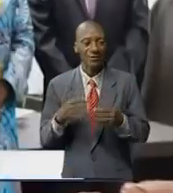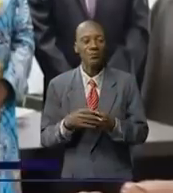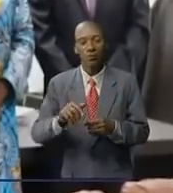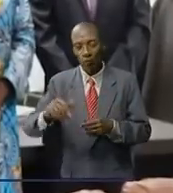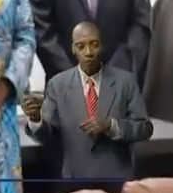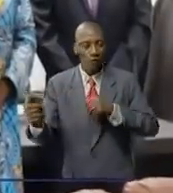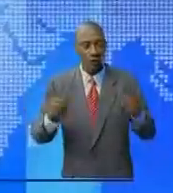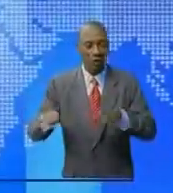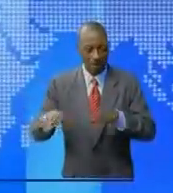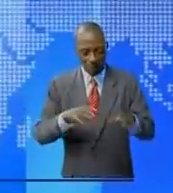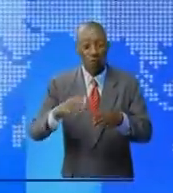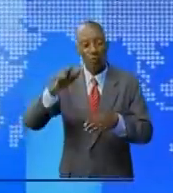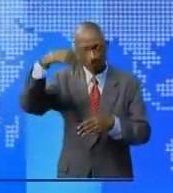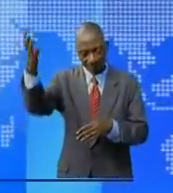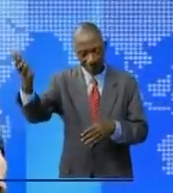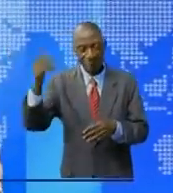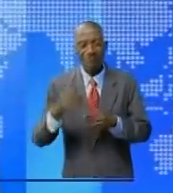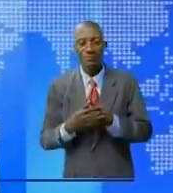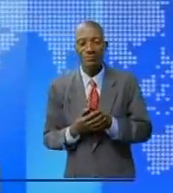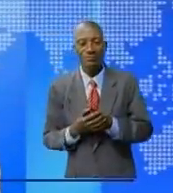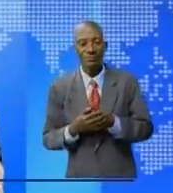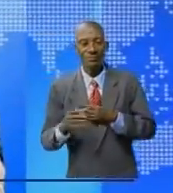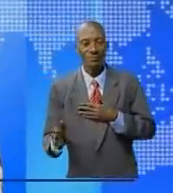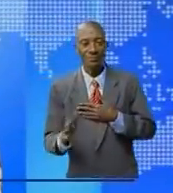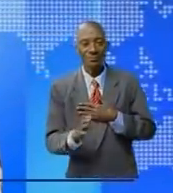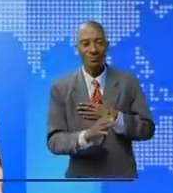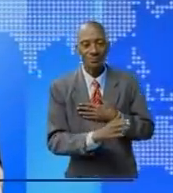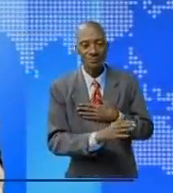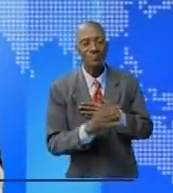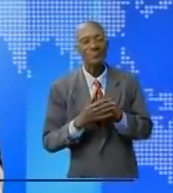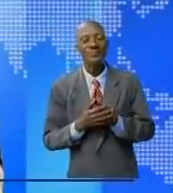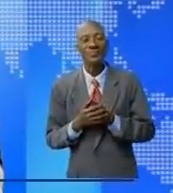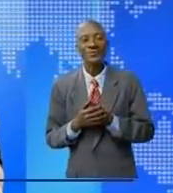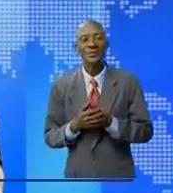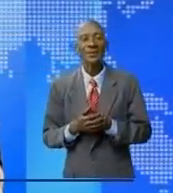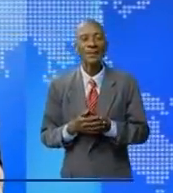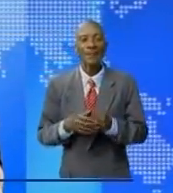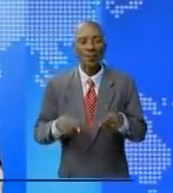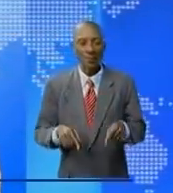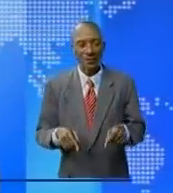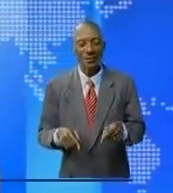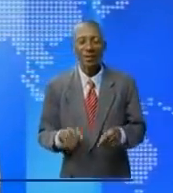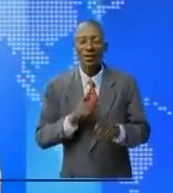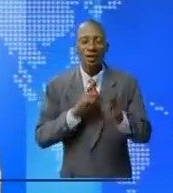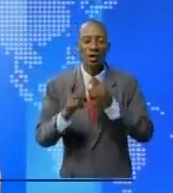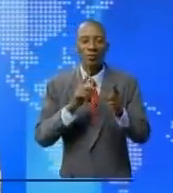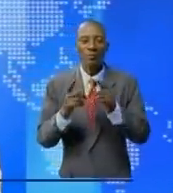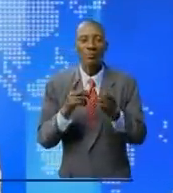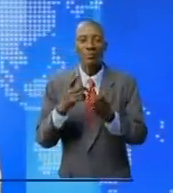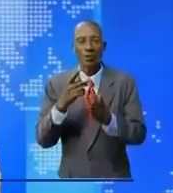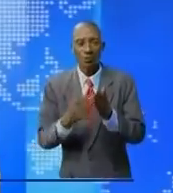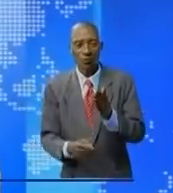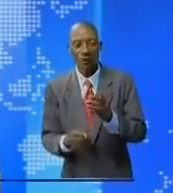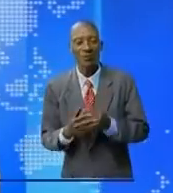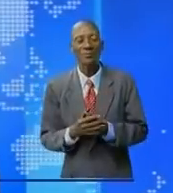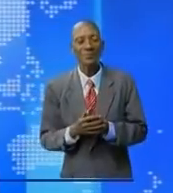tout prochains jours. Expo Dubaï 2020, une opportunité pour la République démocratique du Congo de s'exprimer sur